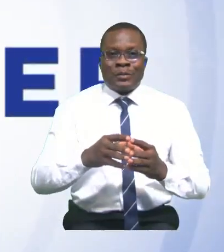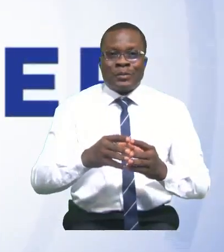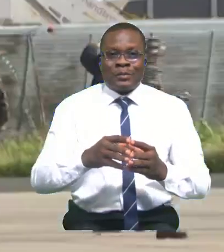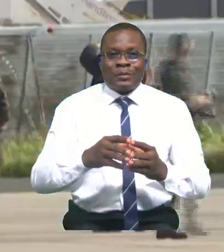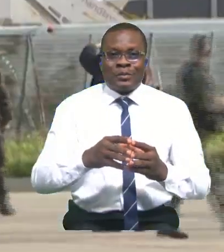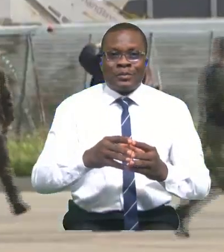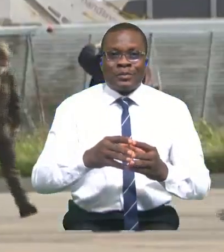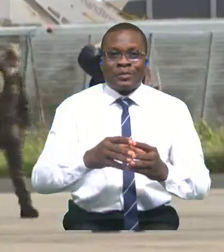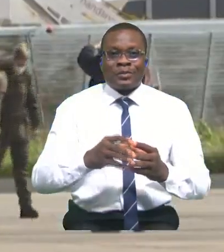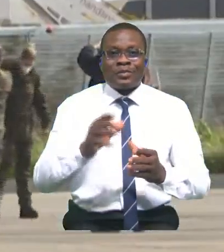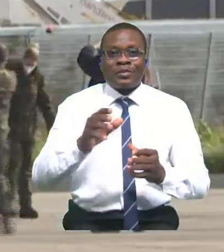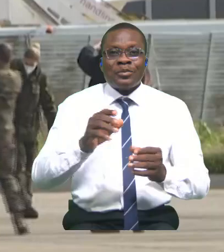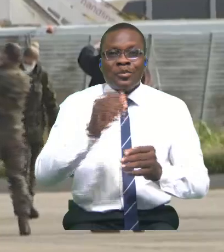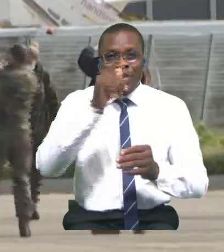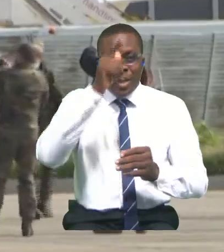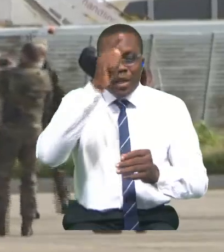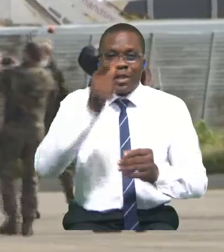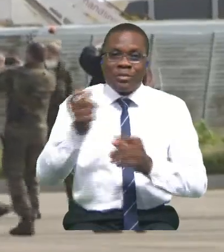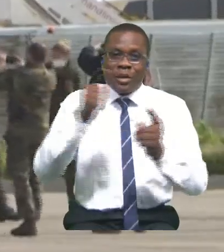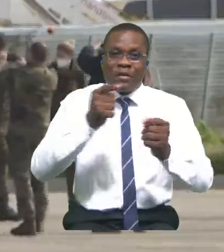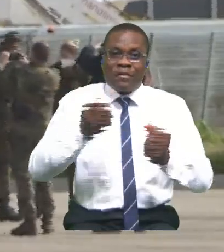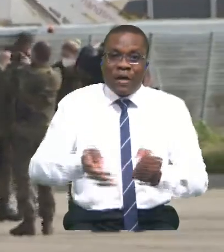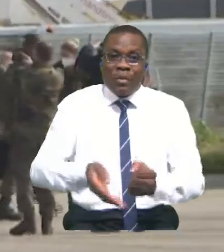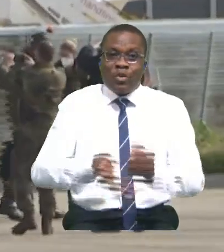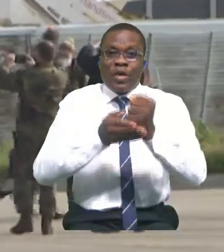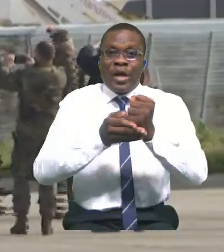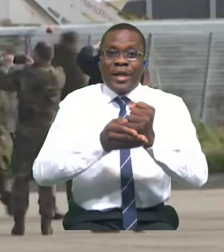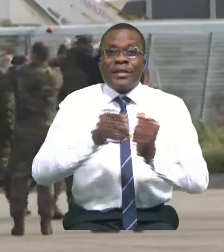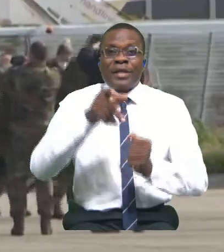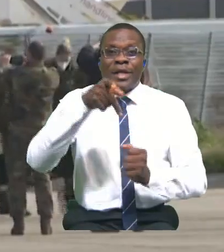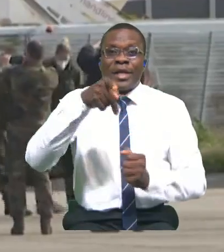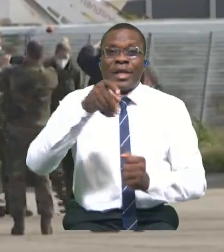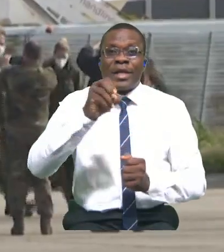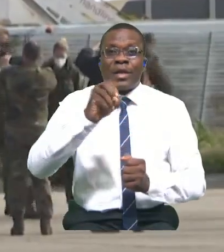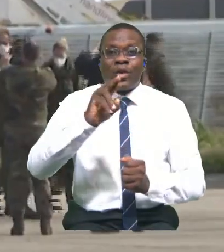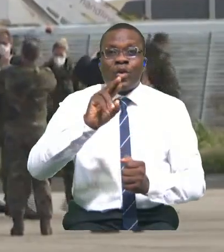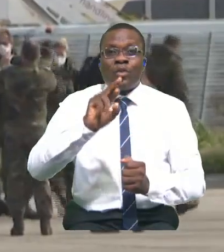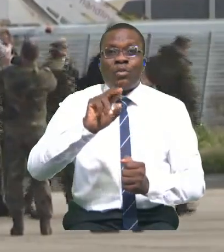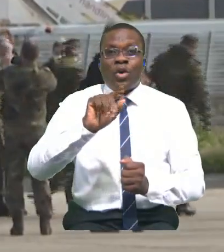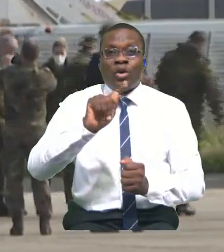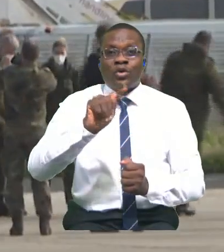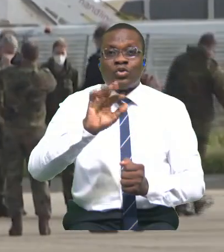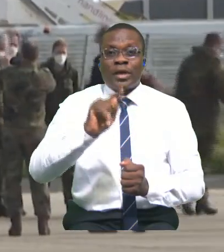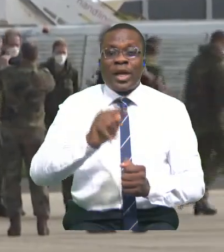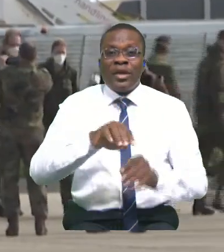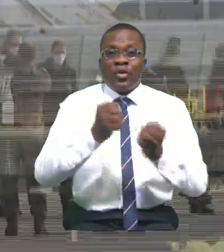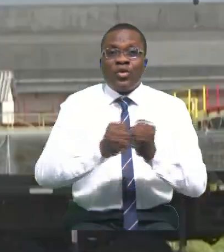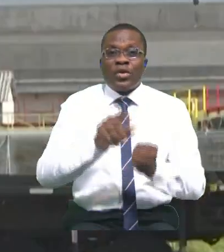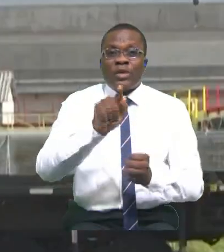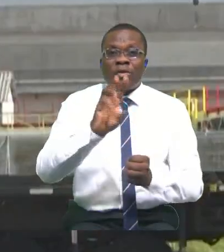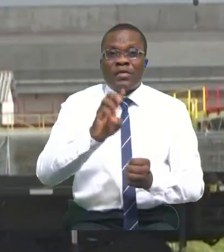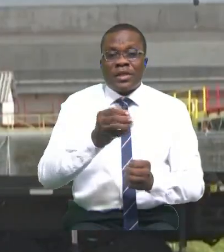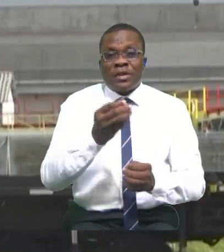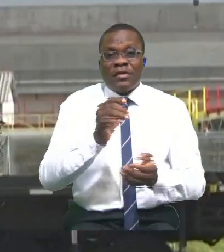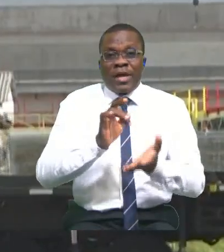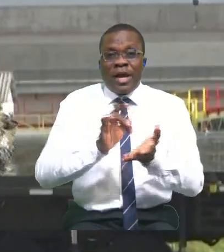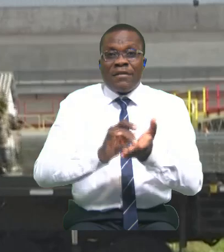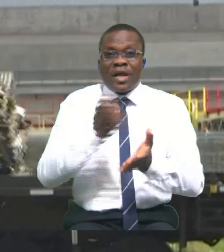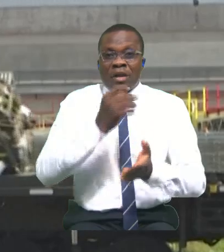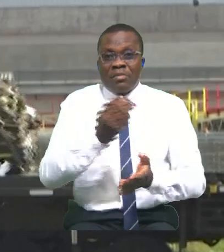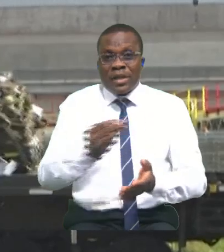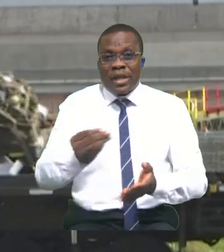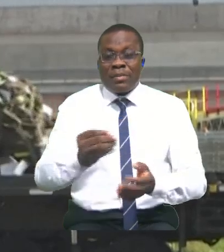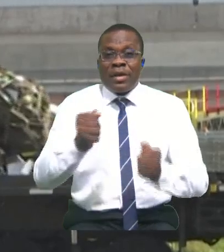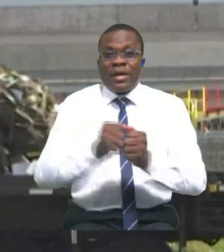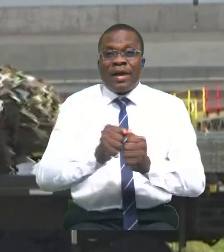2018 l'Allemagne vole au secours du Portugal une équipe de 26 soignants et du matériel médical composé de 50